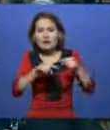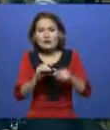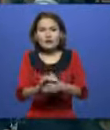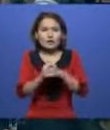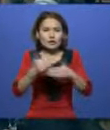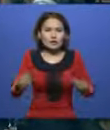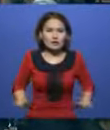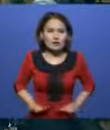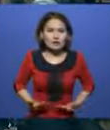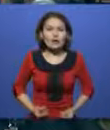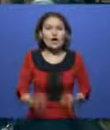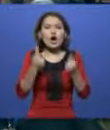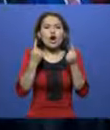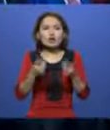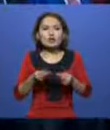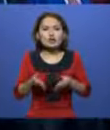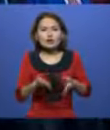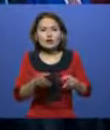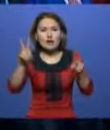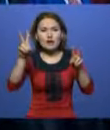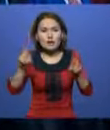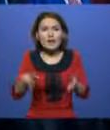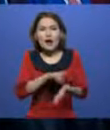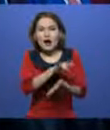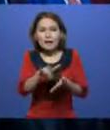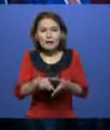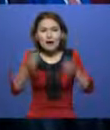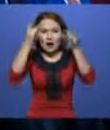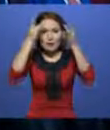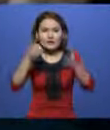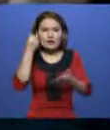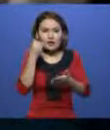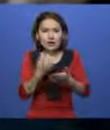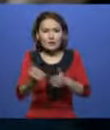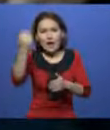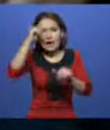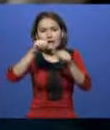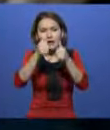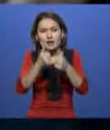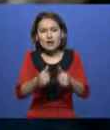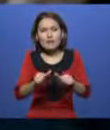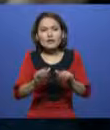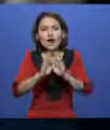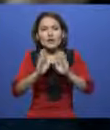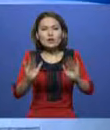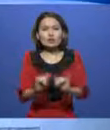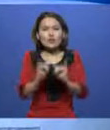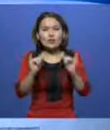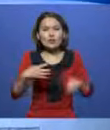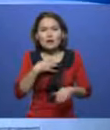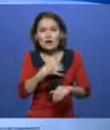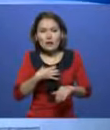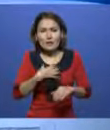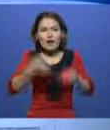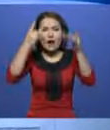бекінді. Әсіресе ұлы Жібек жолы бойында орын тепкен қалалардың мәдени құндылықтарын, ескерткіштері мен мұражайларын өркендету өзекті.